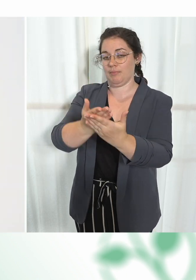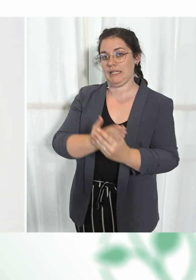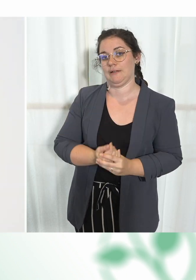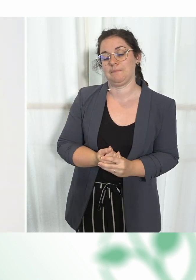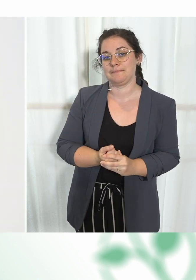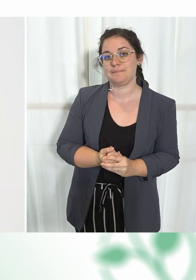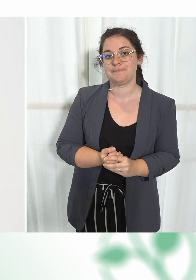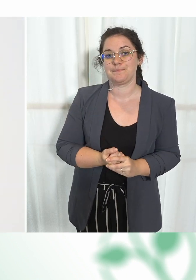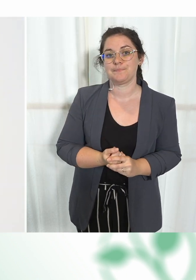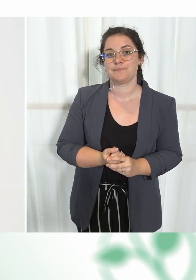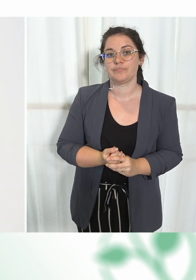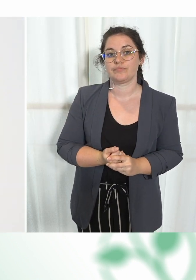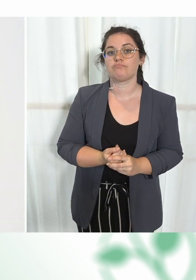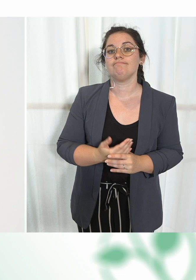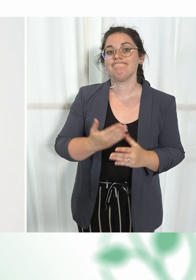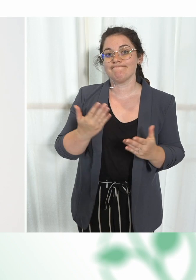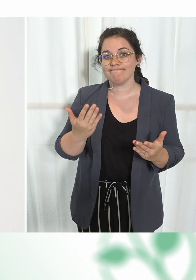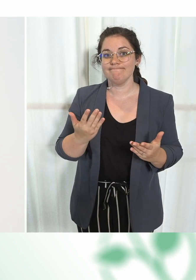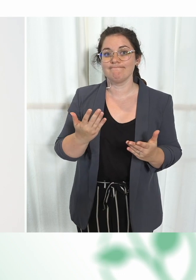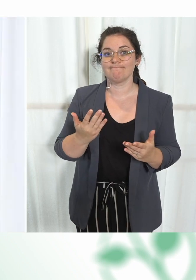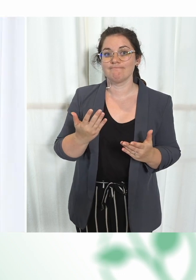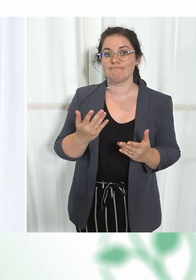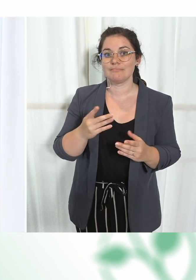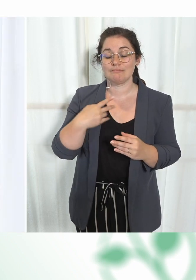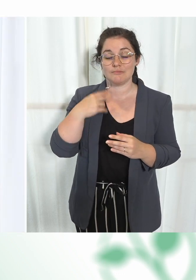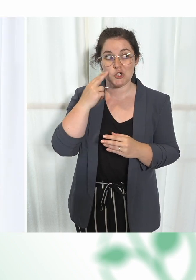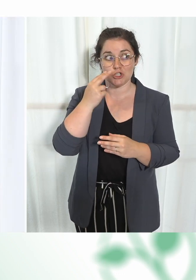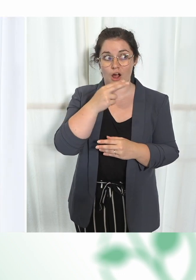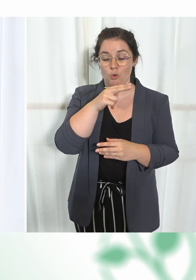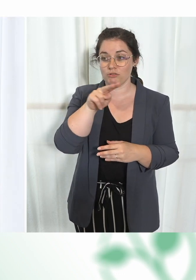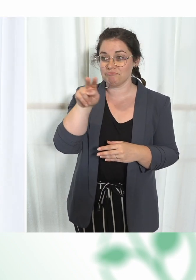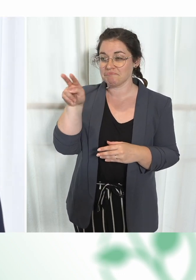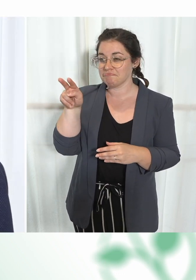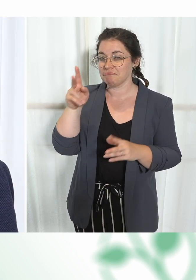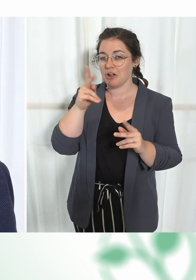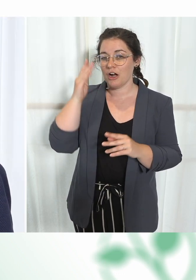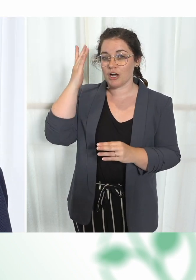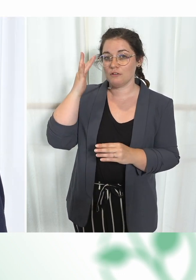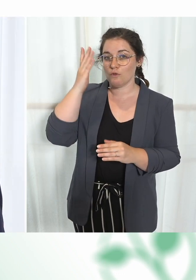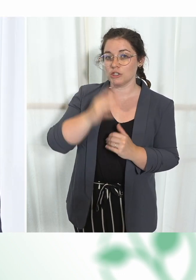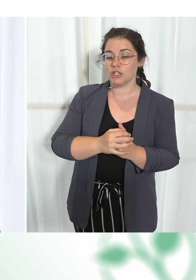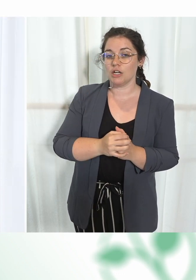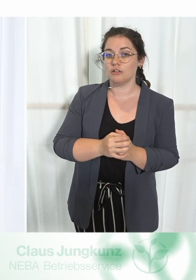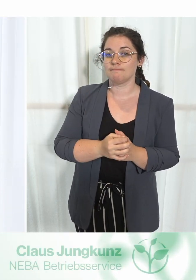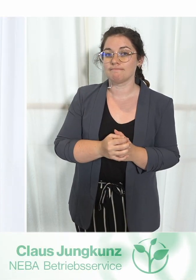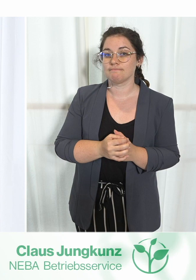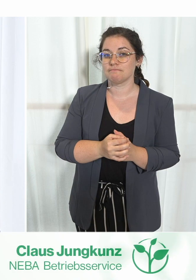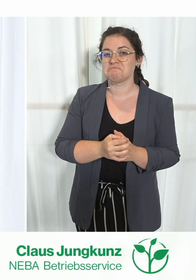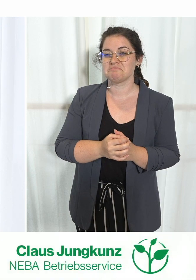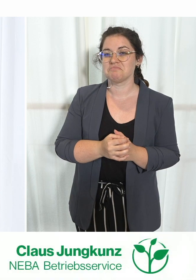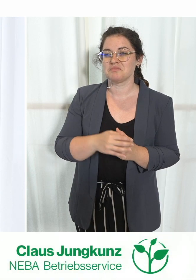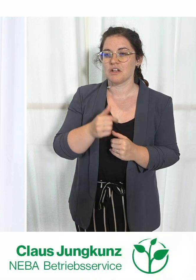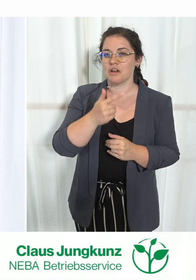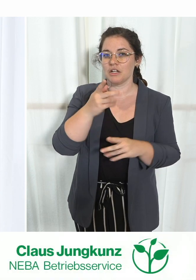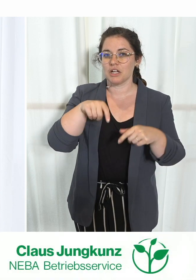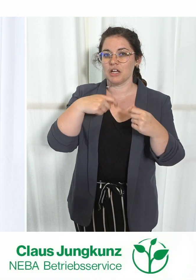anbieten? Also zunächst mal, wenn ich hier in die Runde schaue, könnte ich mir vorstellen, dass es einige gibt,